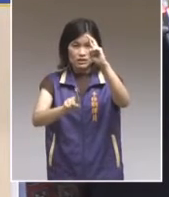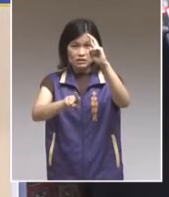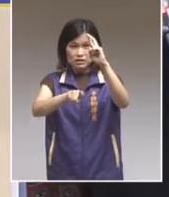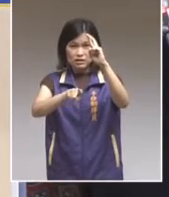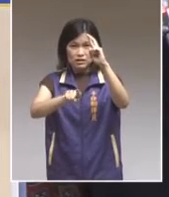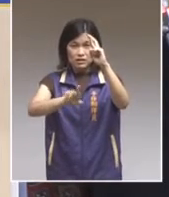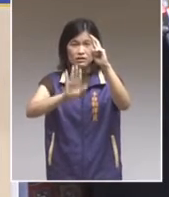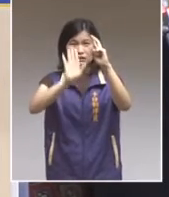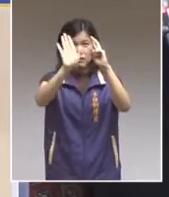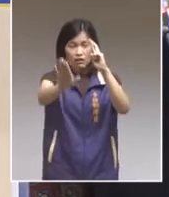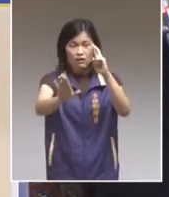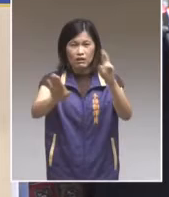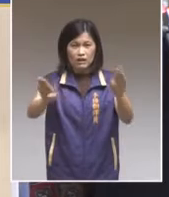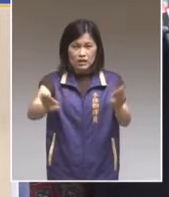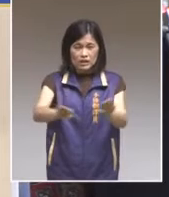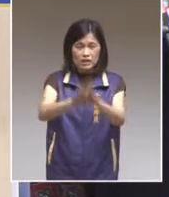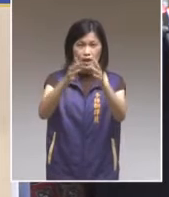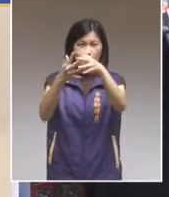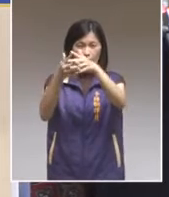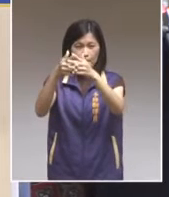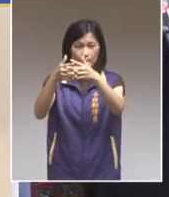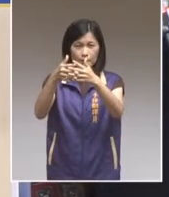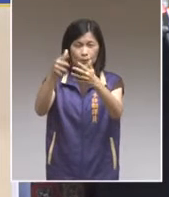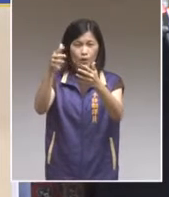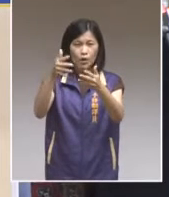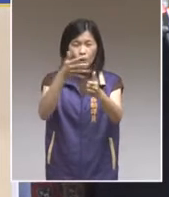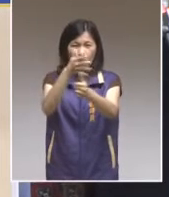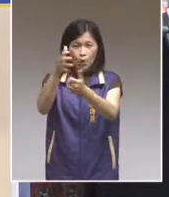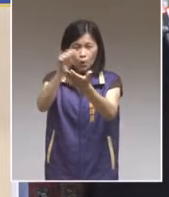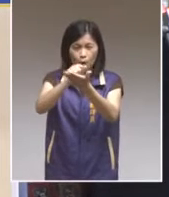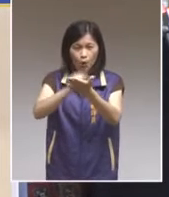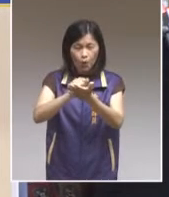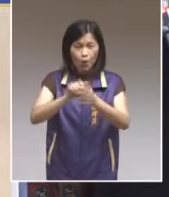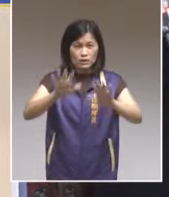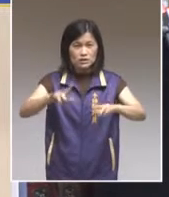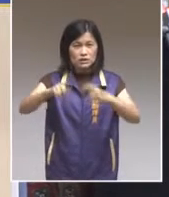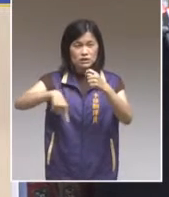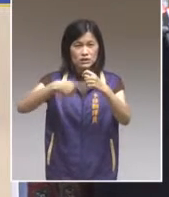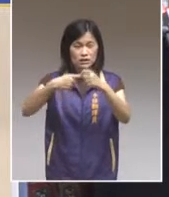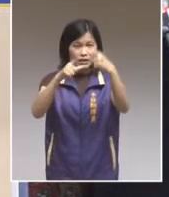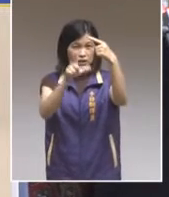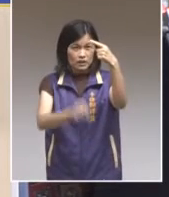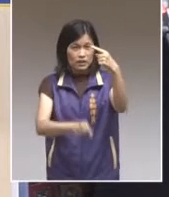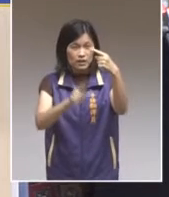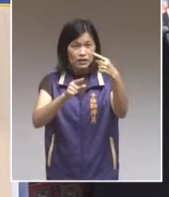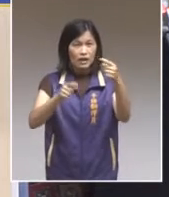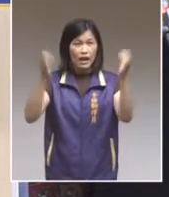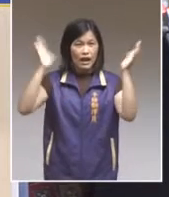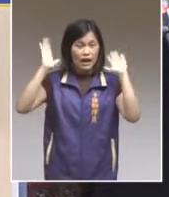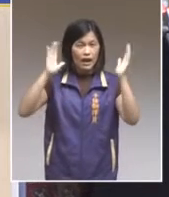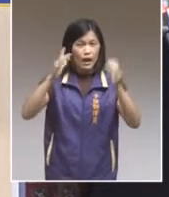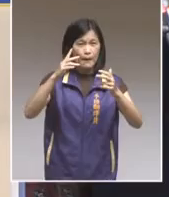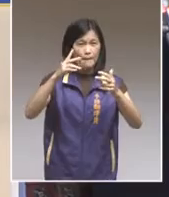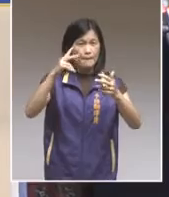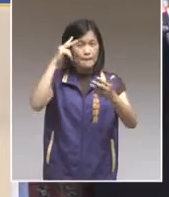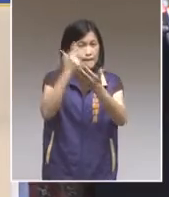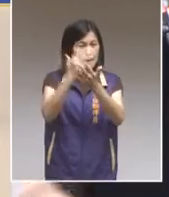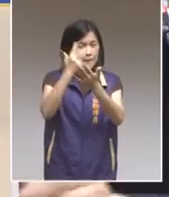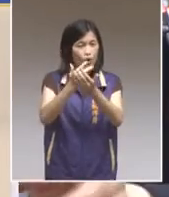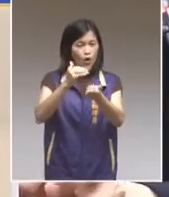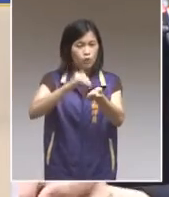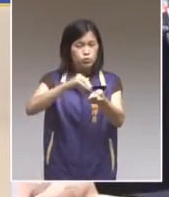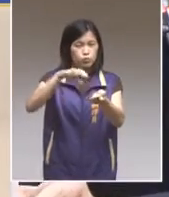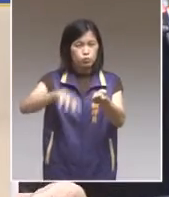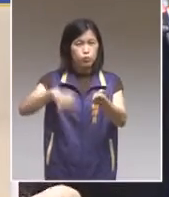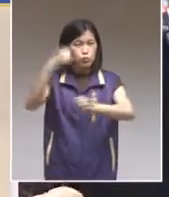要开始。那美国的统计就可以发现，今年的1月儿童的每一周住院的比例就